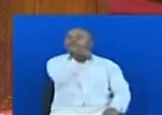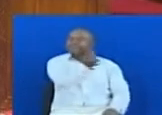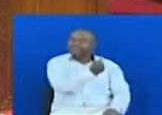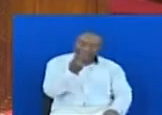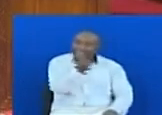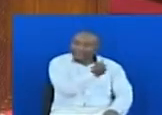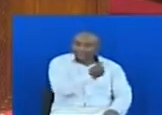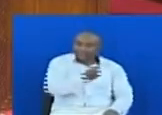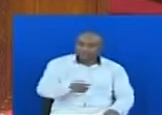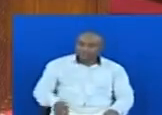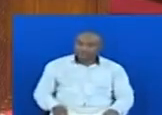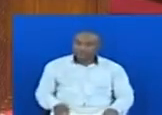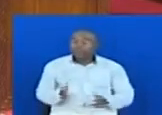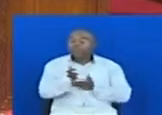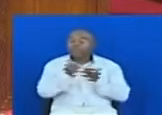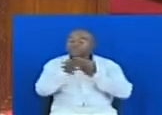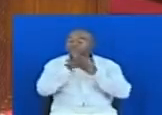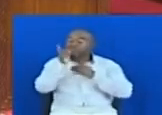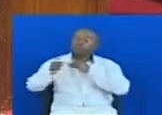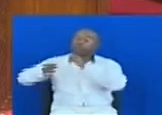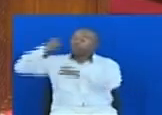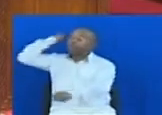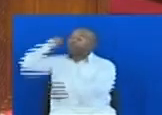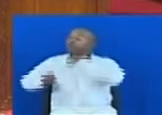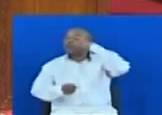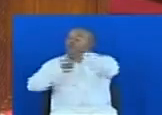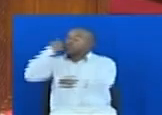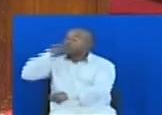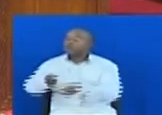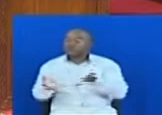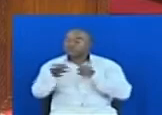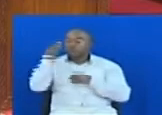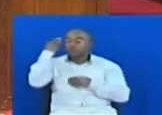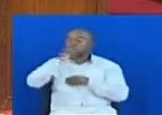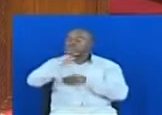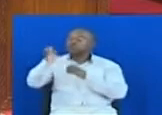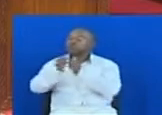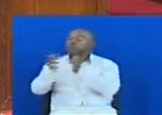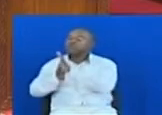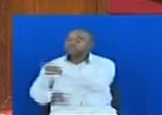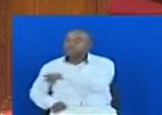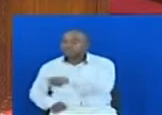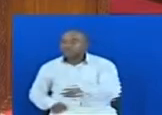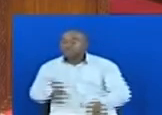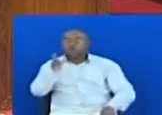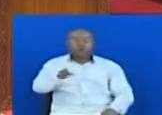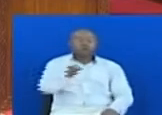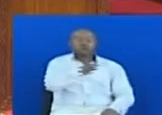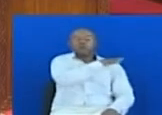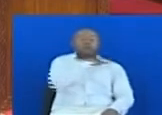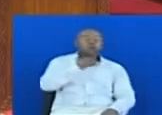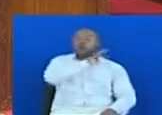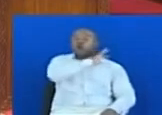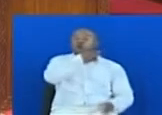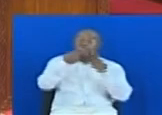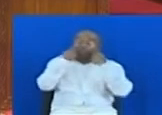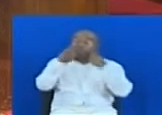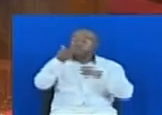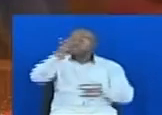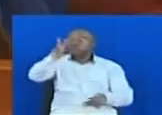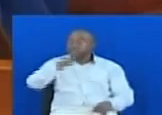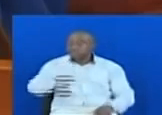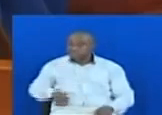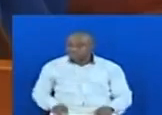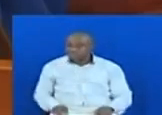zingine wanapigwa, watu wamepigwa kwa ajili ya corona. Wameuawa. Wote mmesikia, mmeona kwenye matelevisheni, kwenye